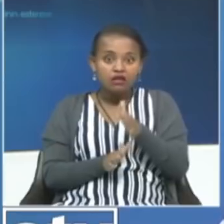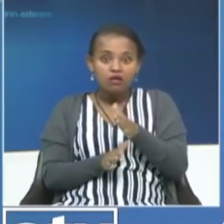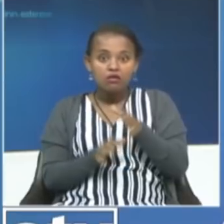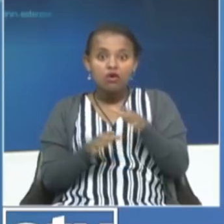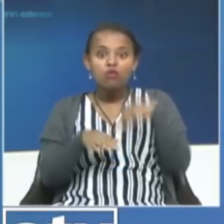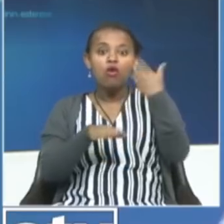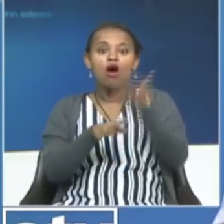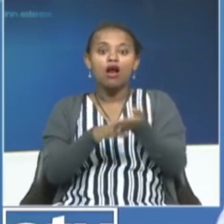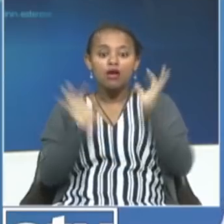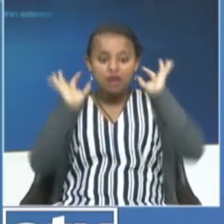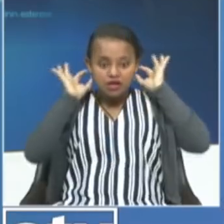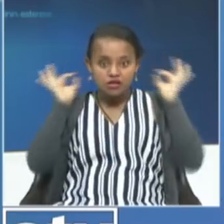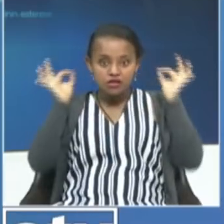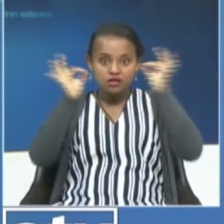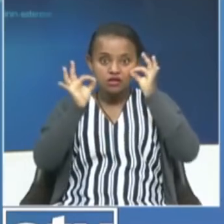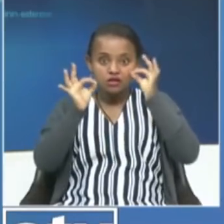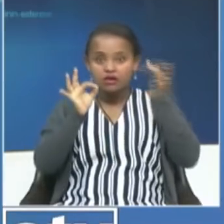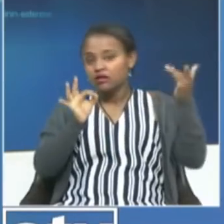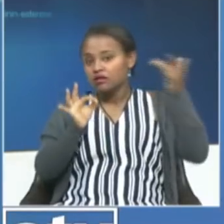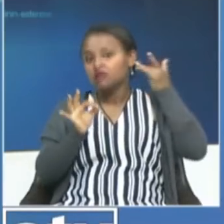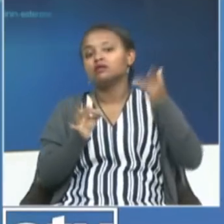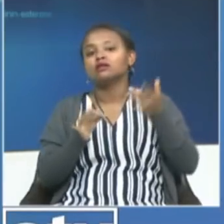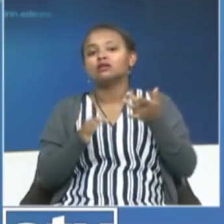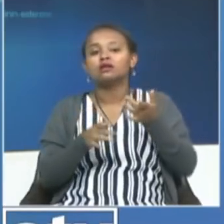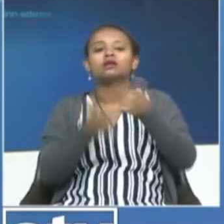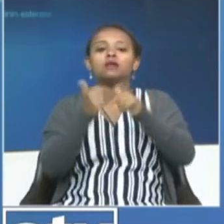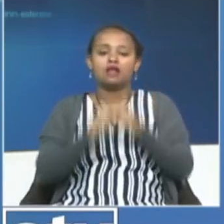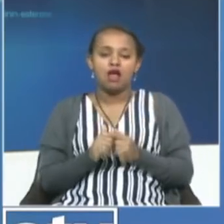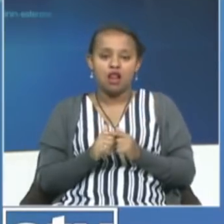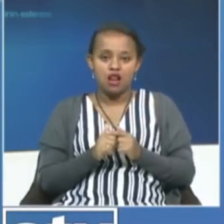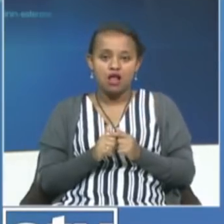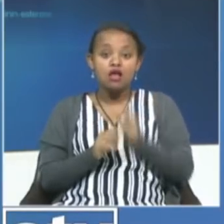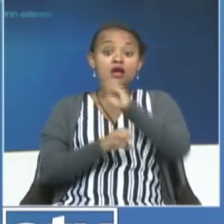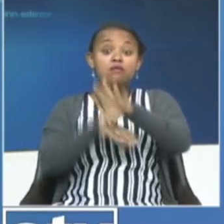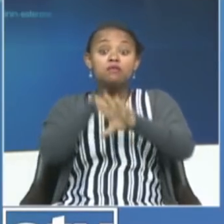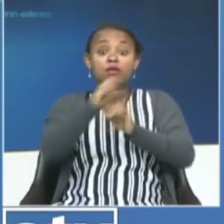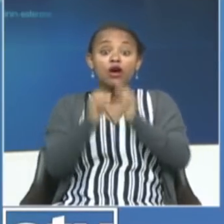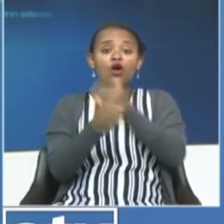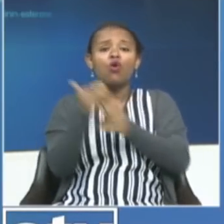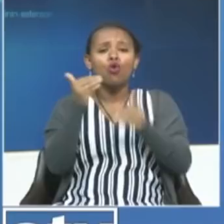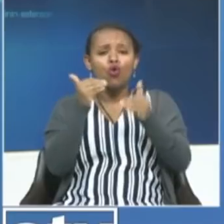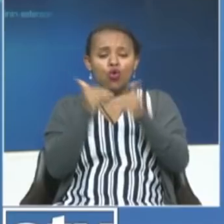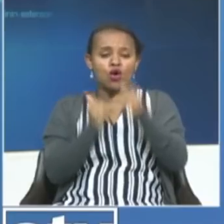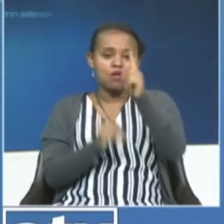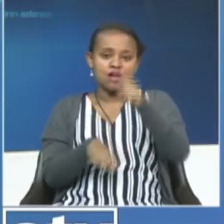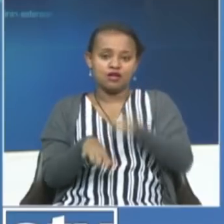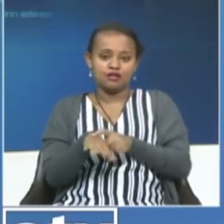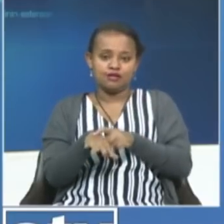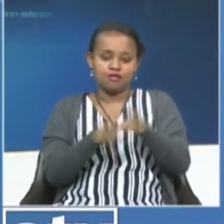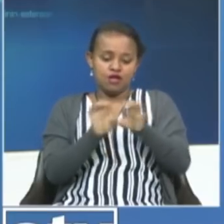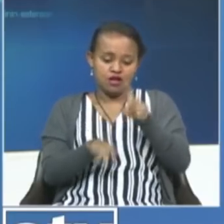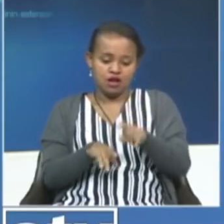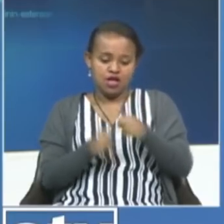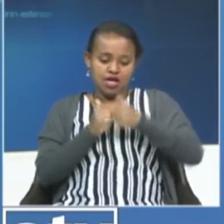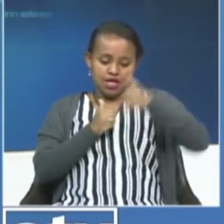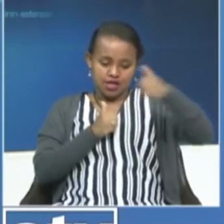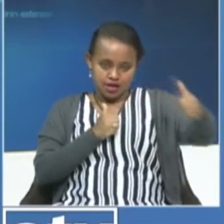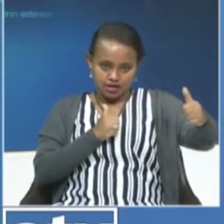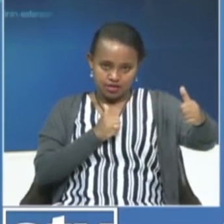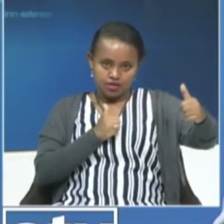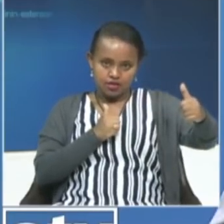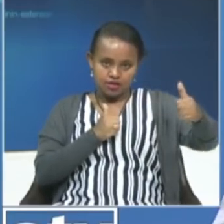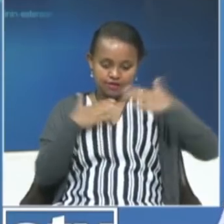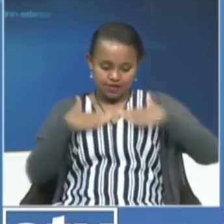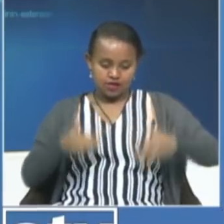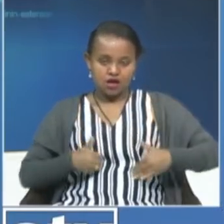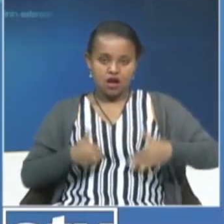ማስኩን በመናወልቅበት ጊዜ በዛ በኩል ይመጣል። ስለዚህ የምንመክረው ነገር ሁሉንም አንድ ጊዜ እኩል እንዲደረግ ነው። ርቀት ከግለሰብ ርቀት